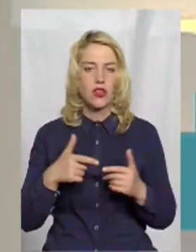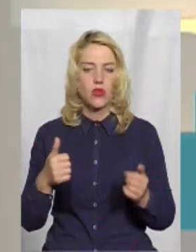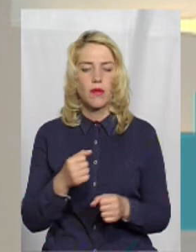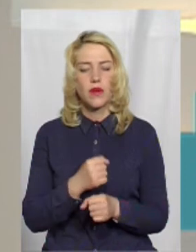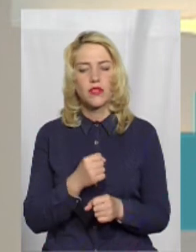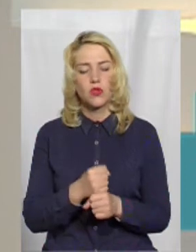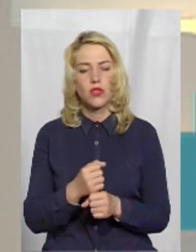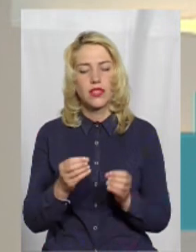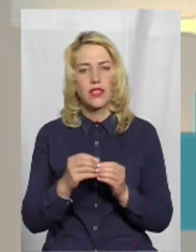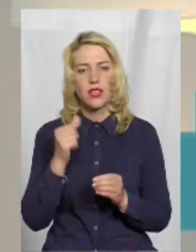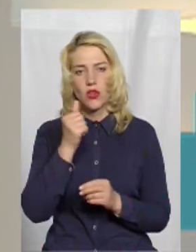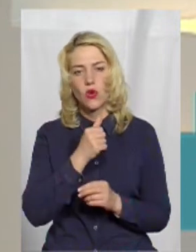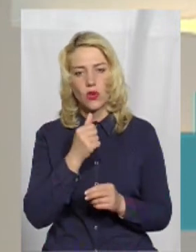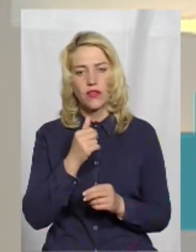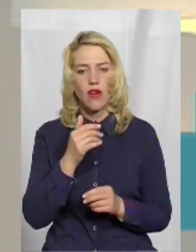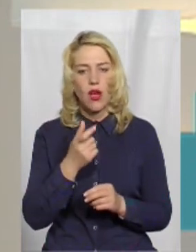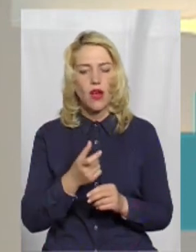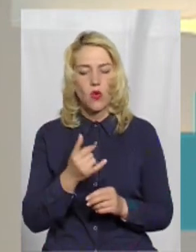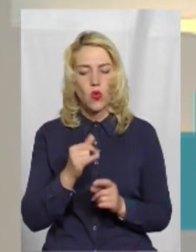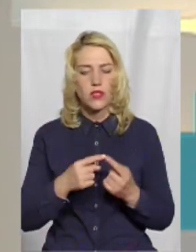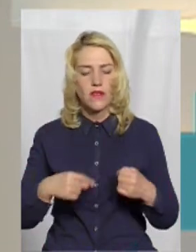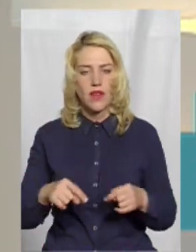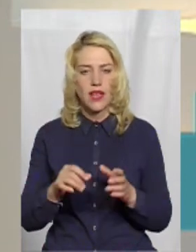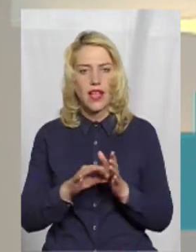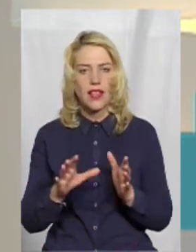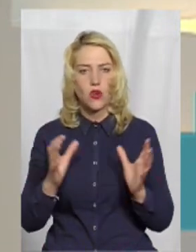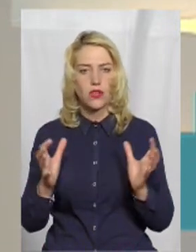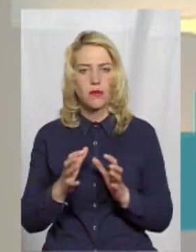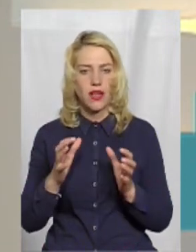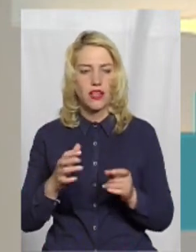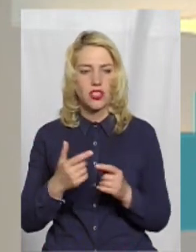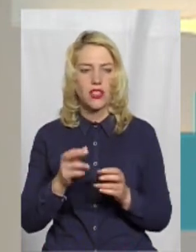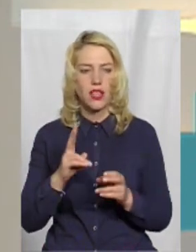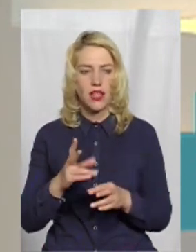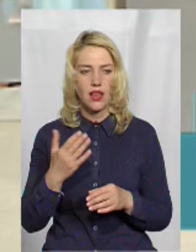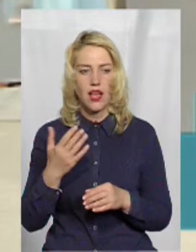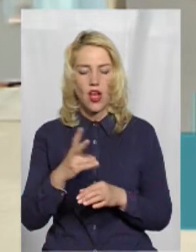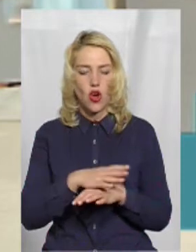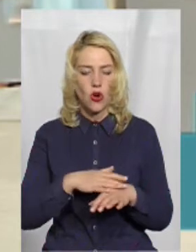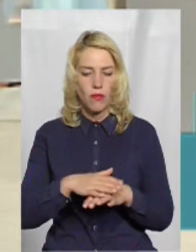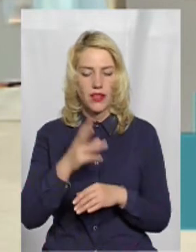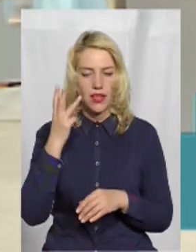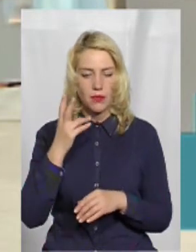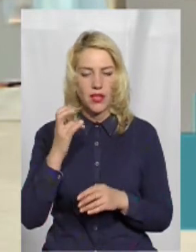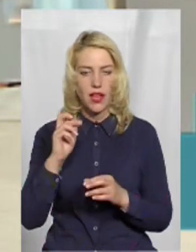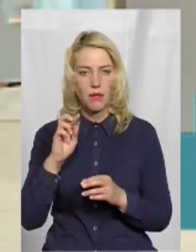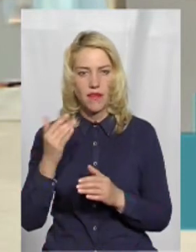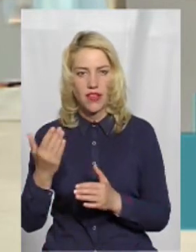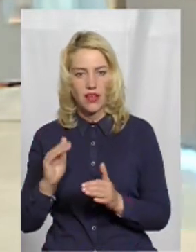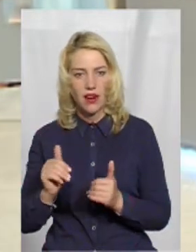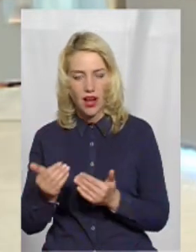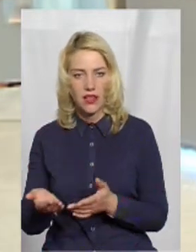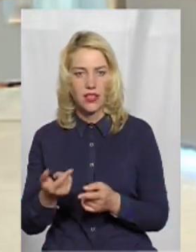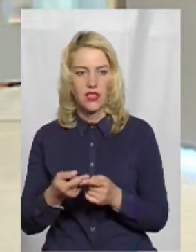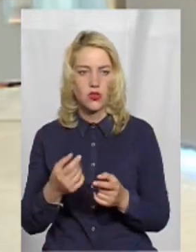сфері енергозбереження. Яким би громадам на Хмельниччині, от ви з власного досвіду, радили би скористатися